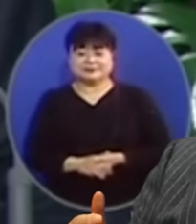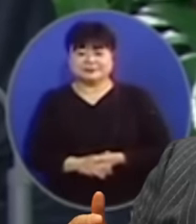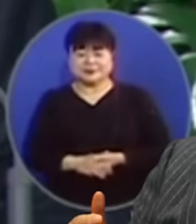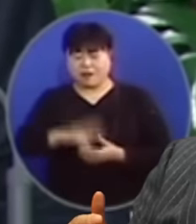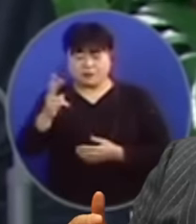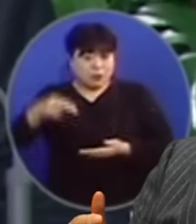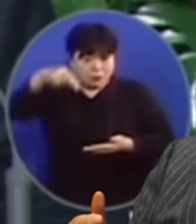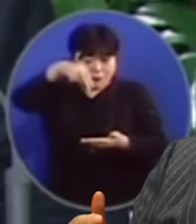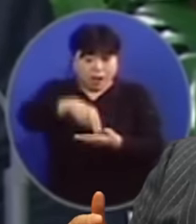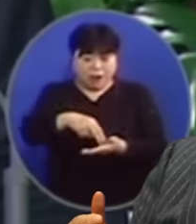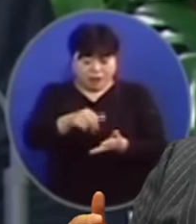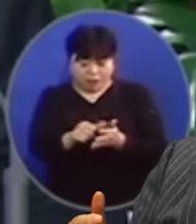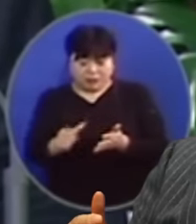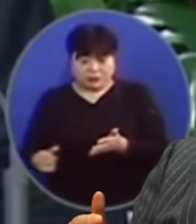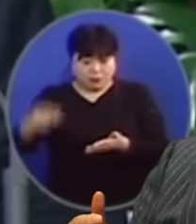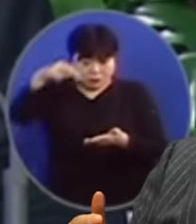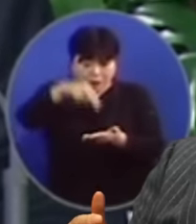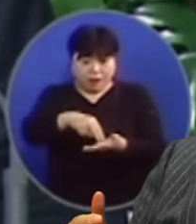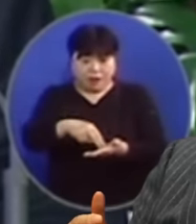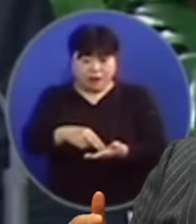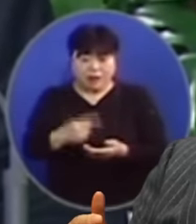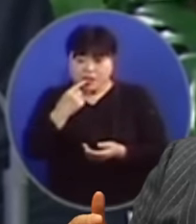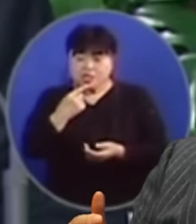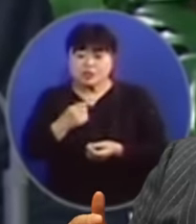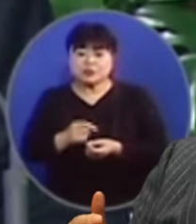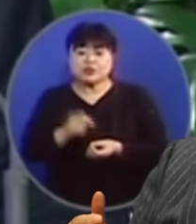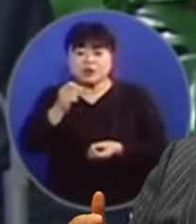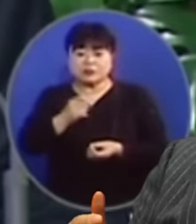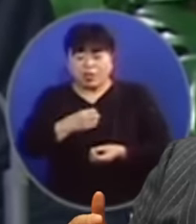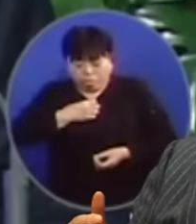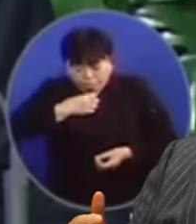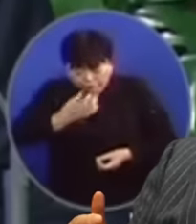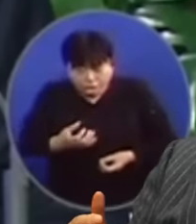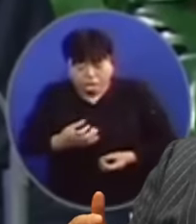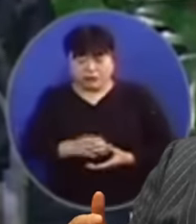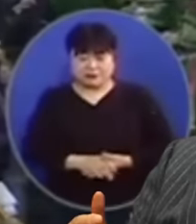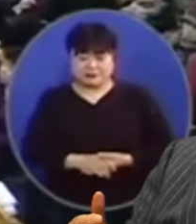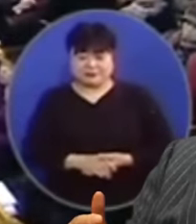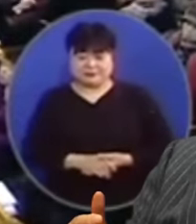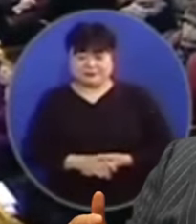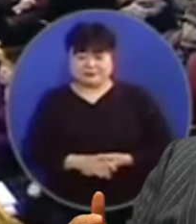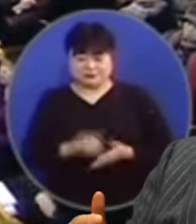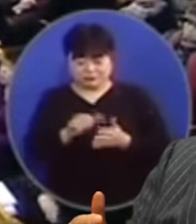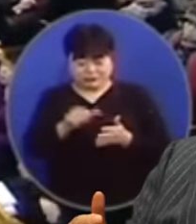화닥딱 일어나든. 그 다음 입을 열더니만 토하는데 아주